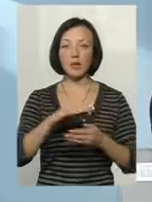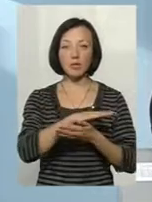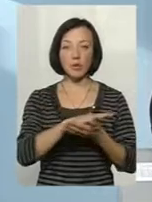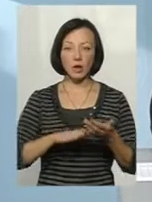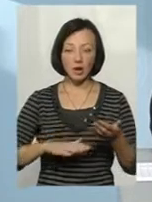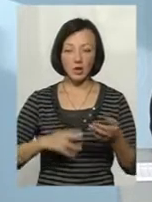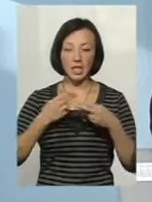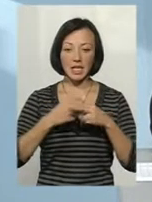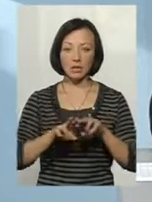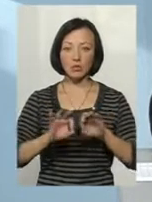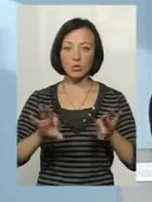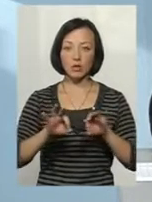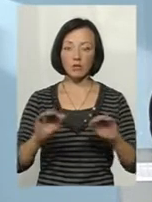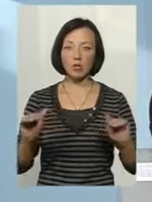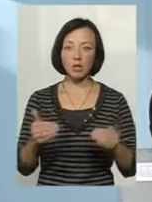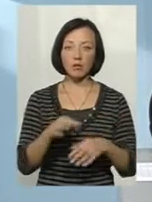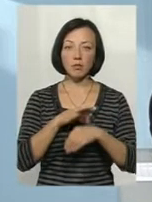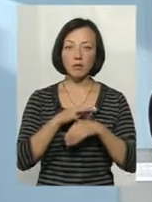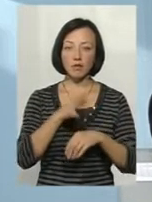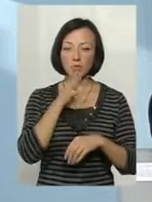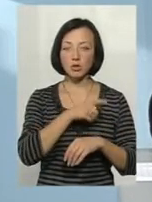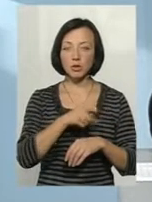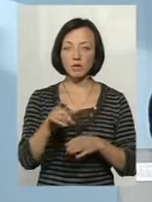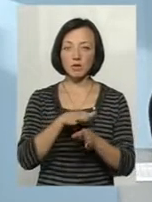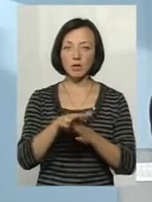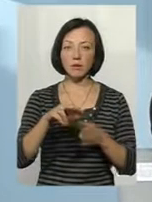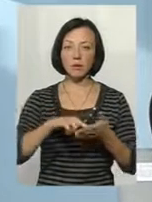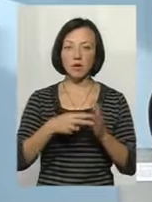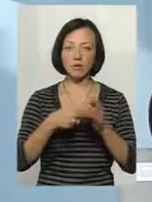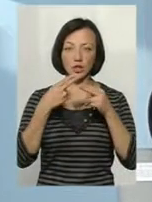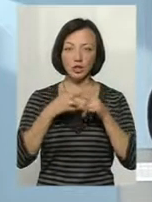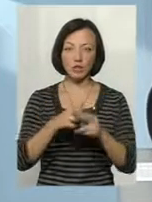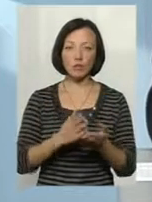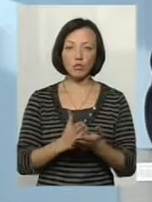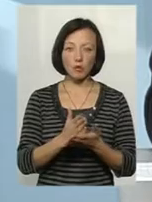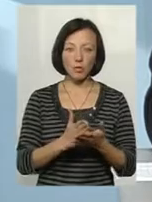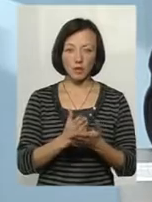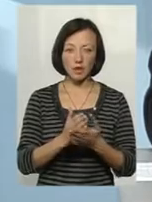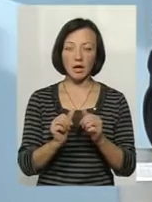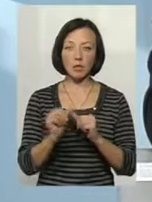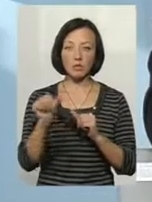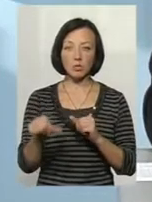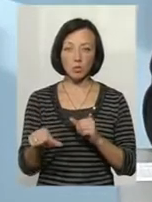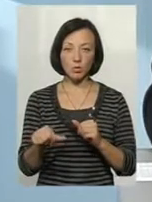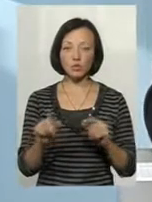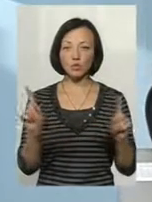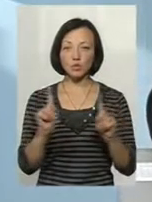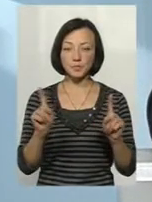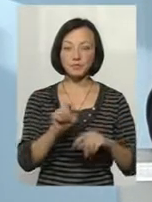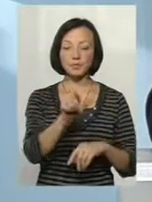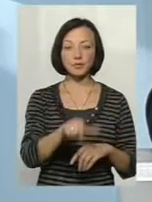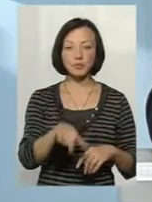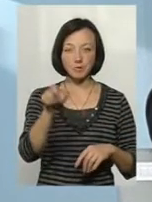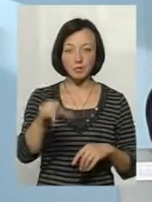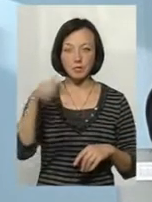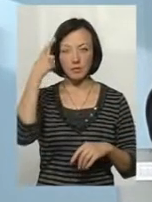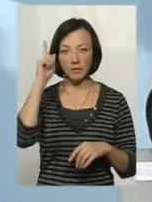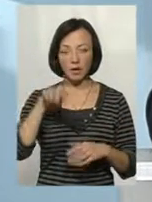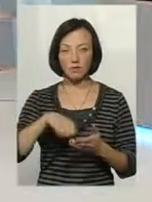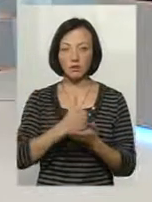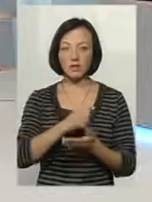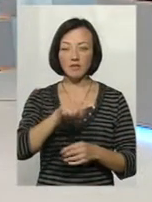Подальшому інструктаж коротенький проводиться під час виконання планового технічного обслуговування. Крім того, для того, щоб люди знали